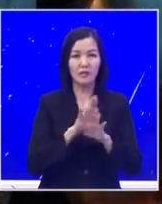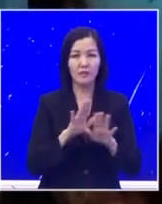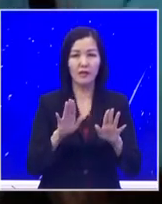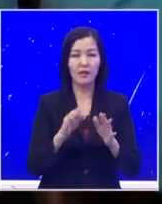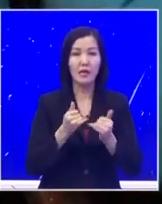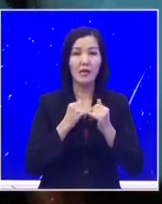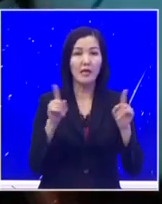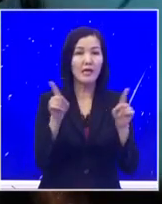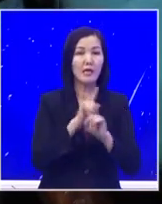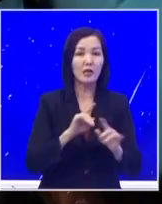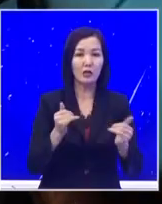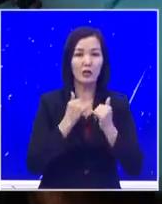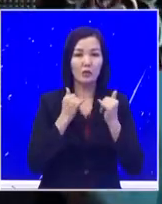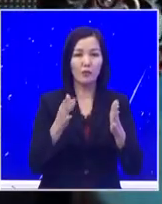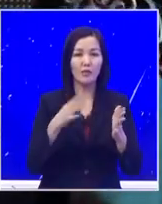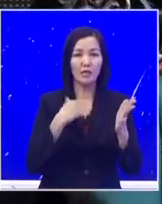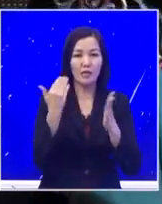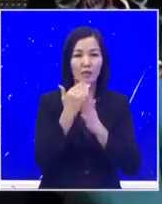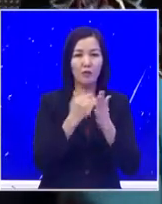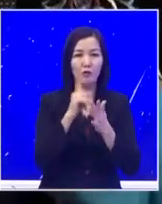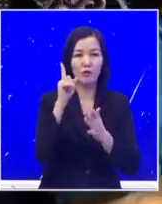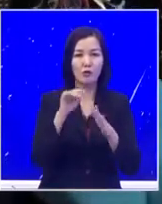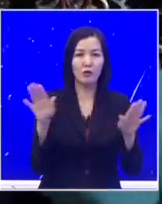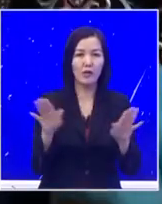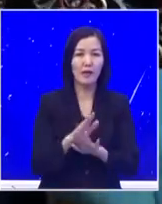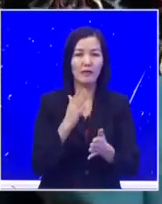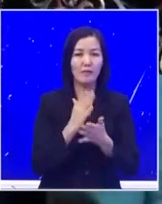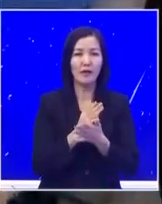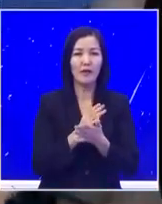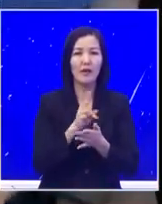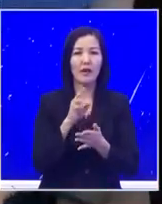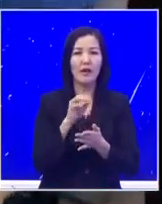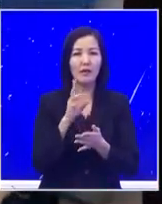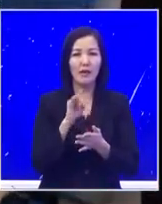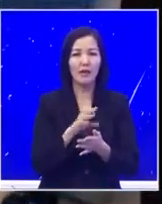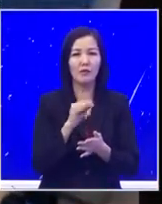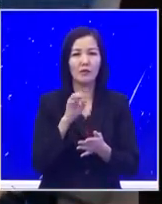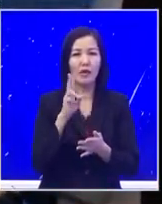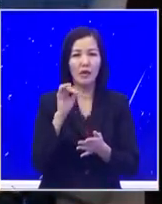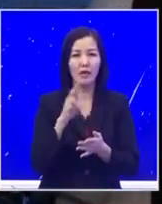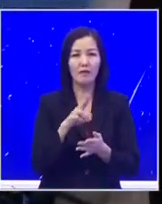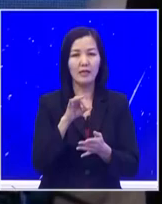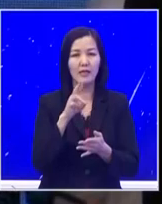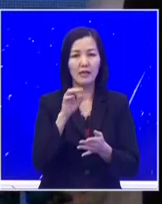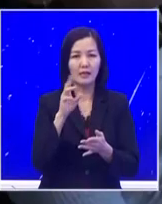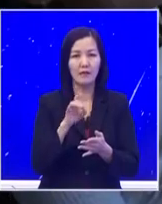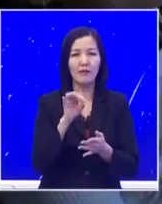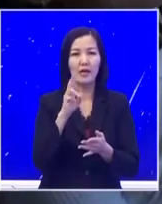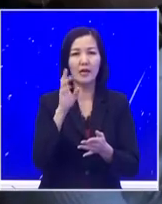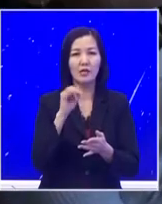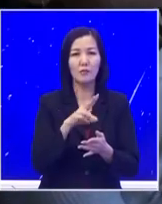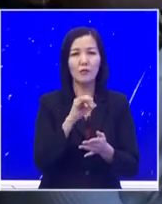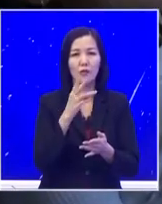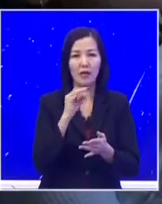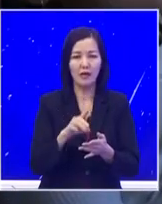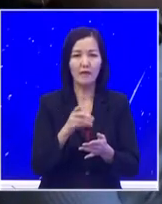де содан. Репертуарларында жүзден аса ән бар. Дені Шәмші Қалдаяқып, Илья Жақанып, Нұрғисат Лендейіп, Дәнеш Рақышып,